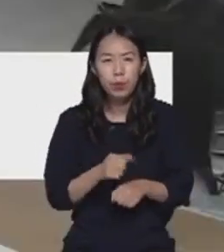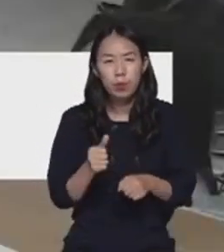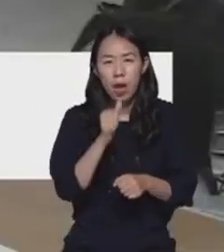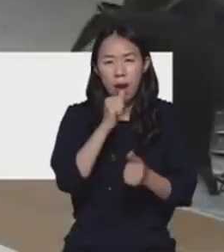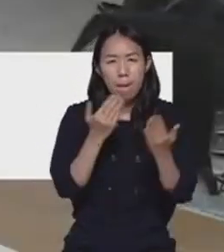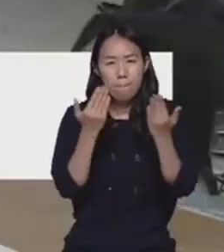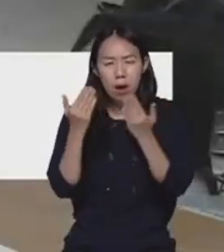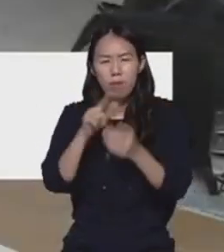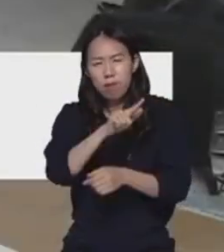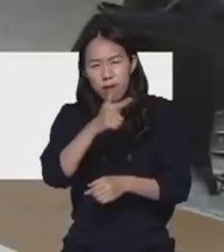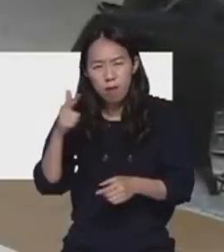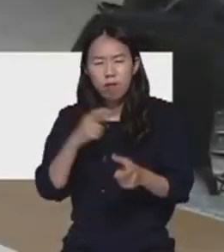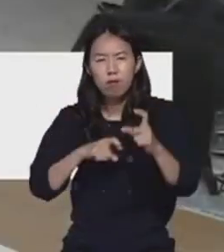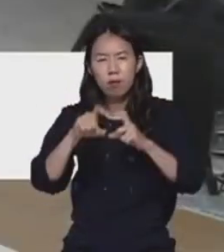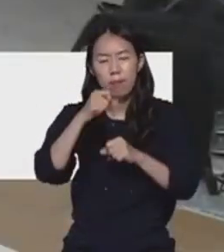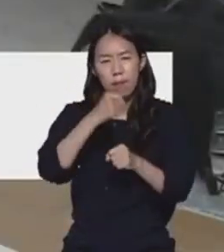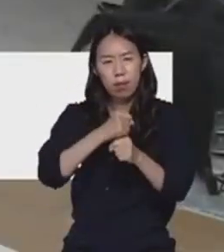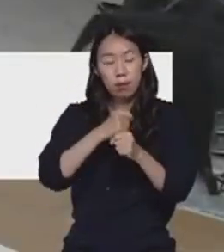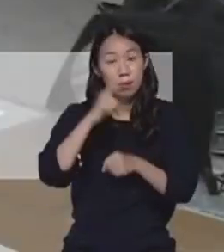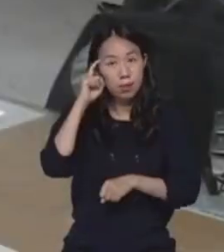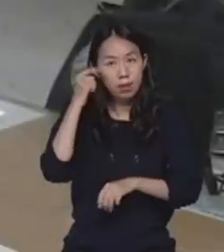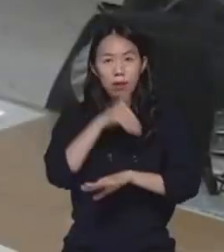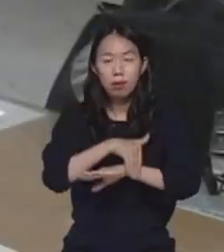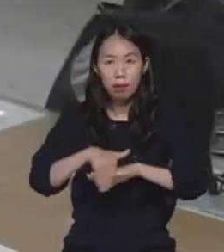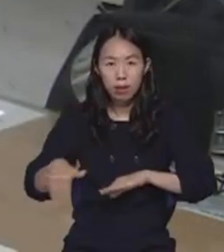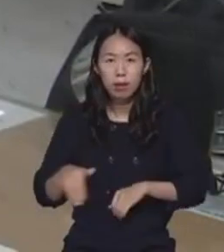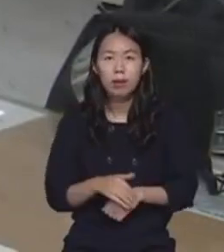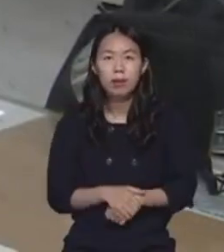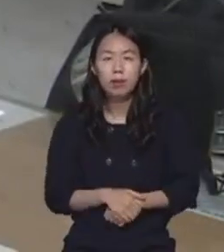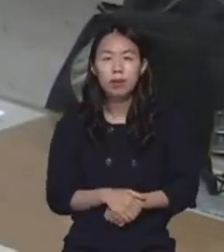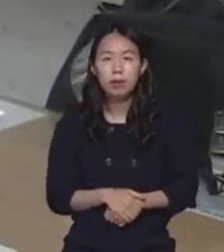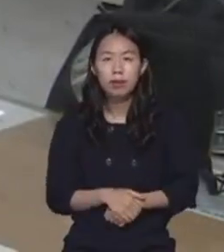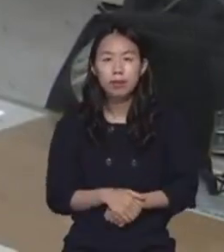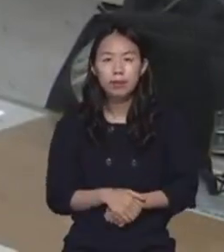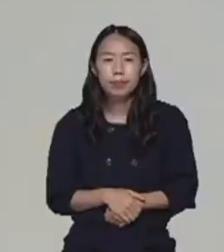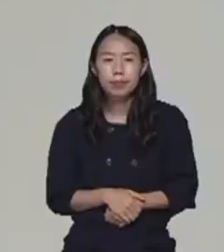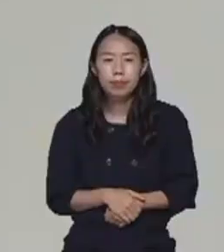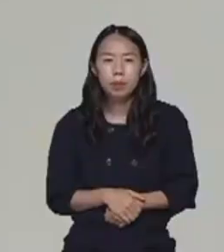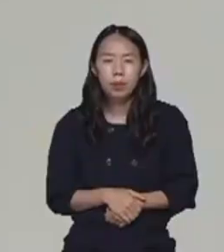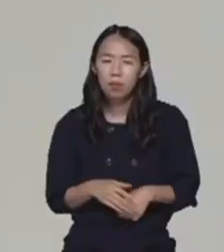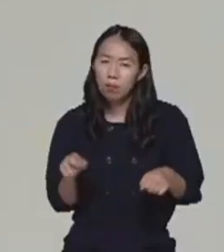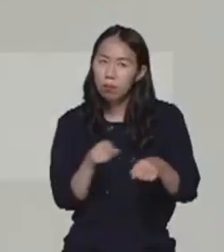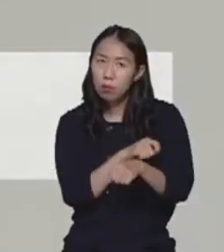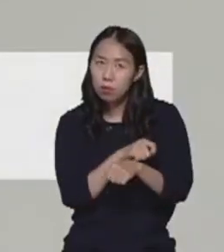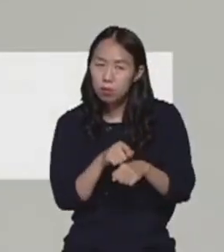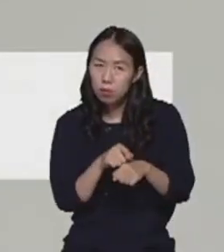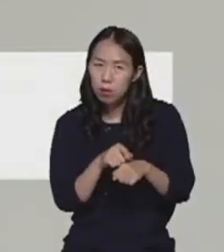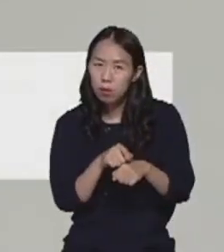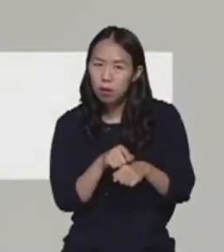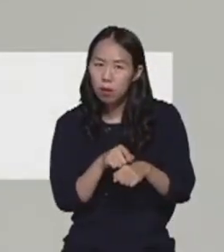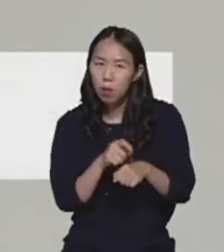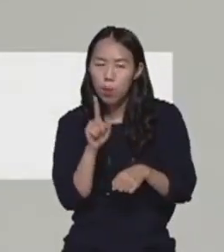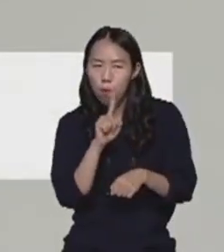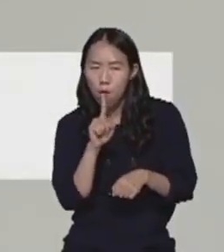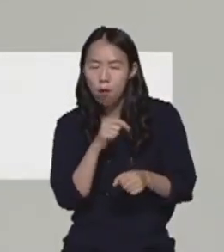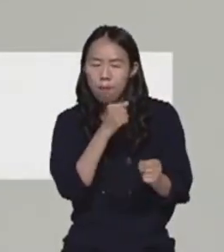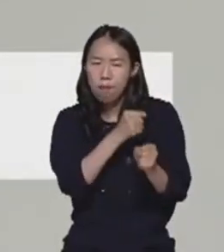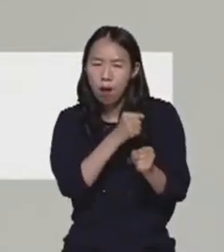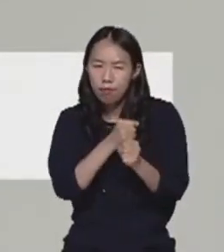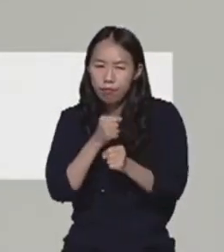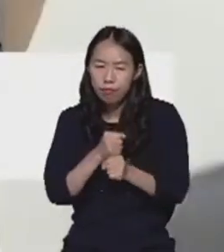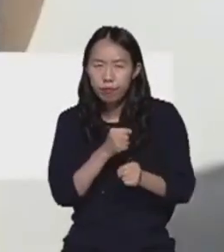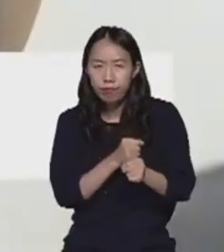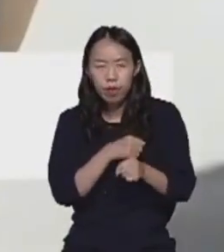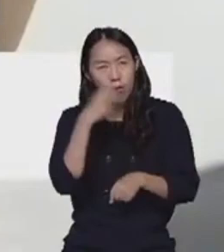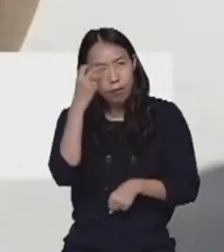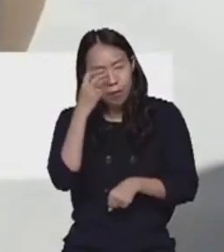시설을 추가로 설치하는 방안을 고려하겠다는 방침입니다. 특수한 설비를 설치를 해야 되는지 이런 부분들은 이제